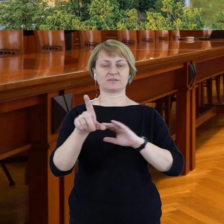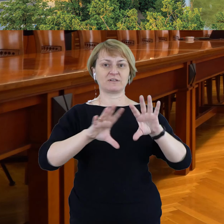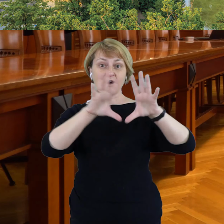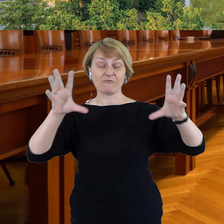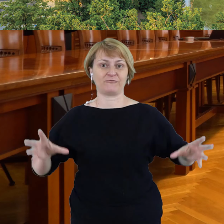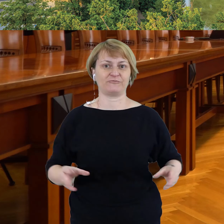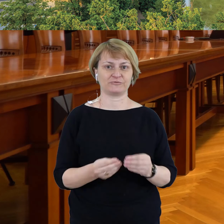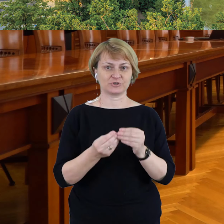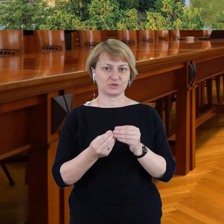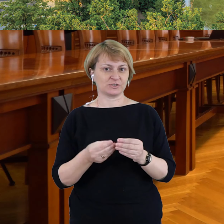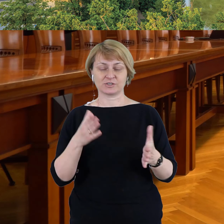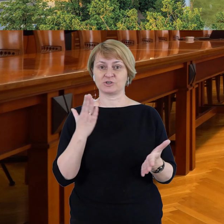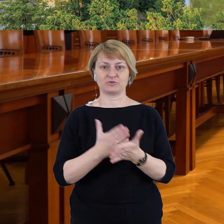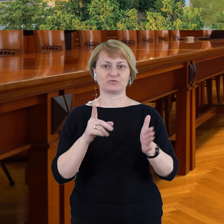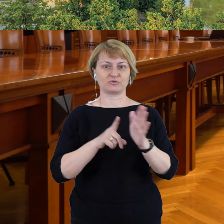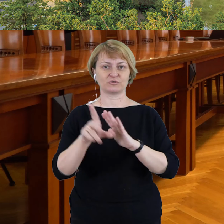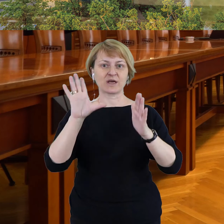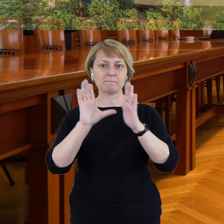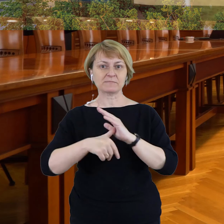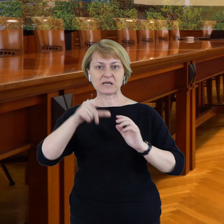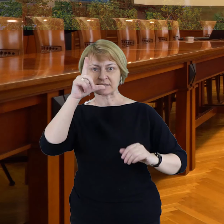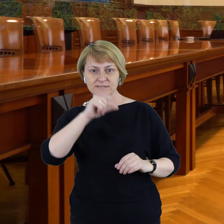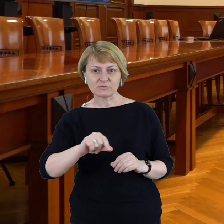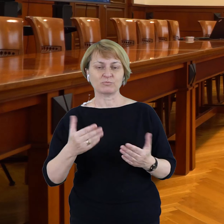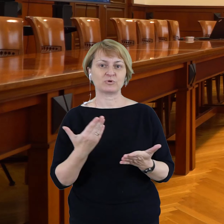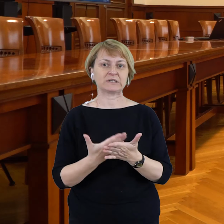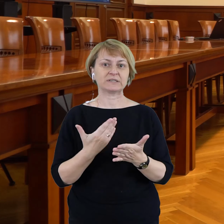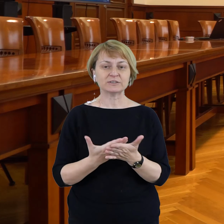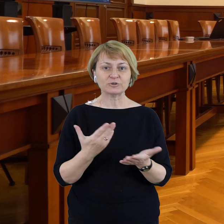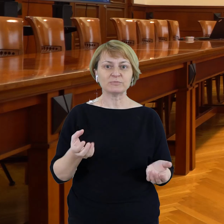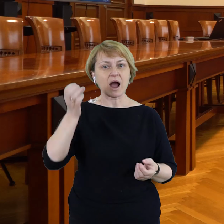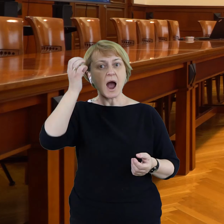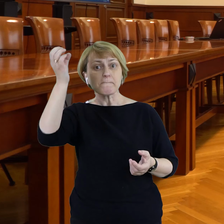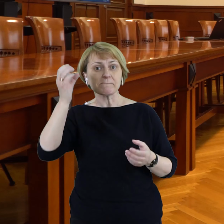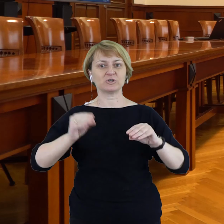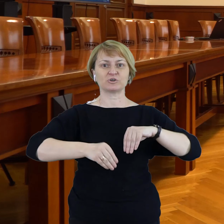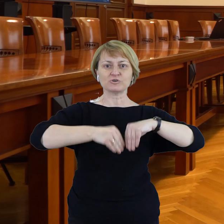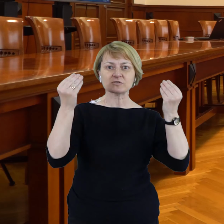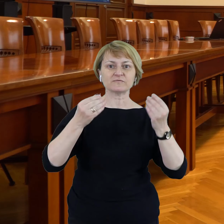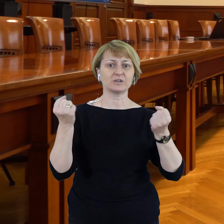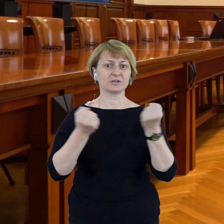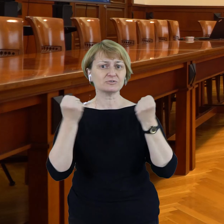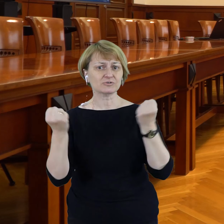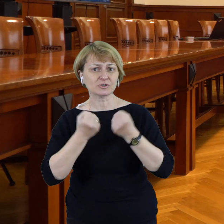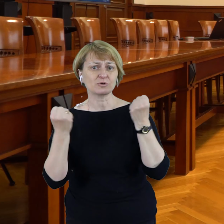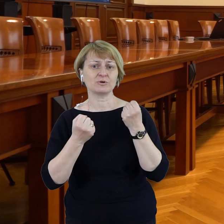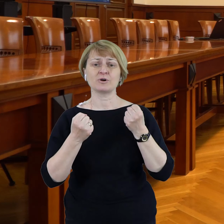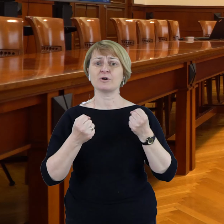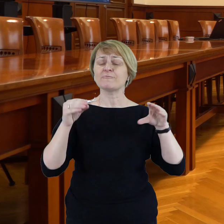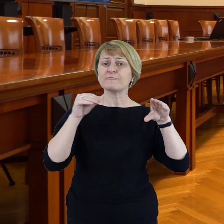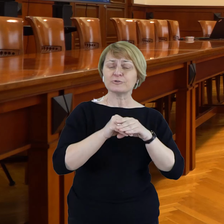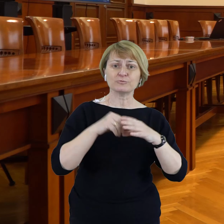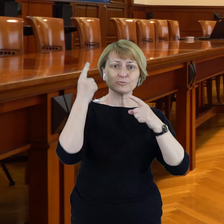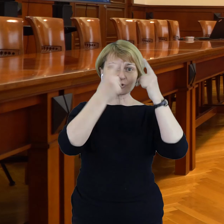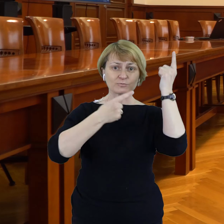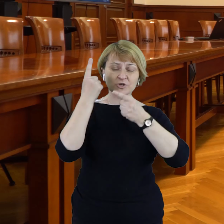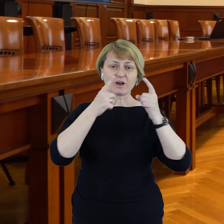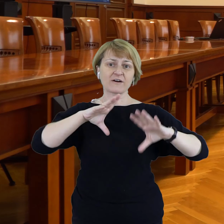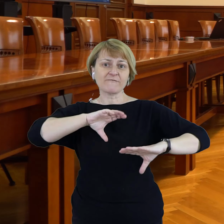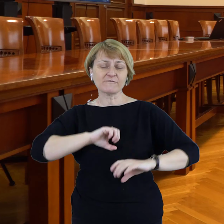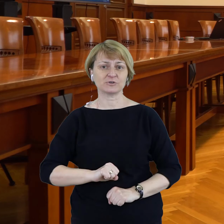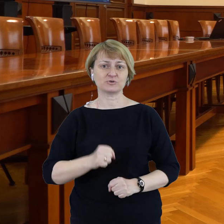tylko miasto Opole. Stąd my zamiast ambitnie działać, rozwijać, musieliśmy również myśleć o